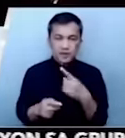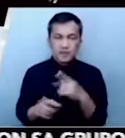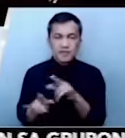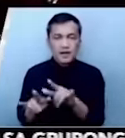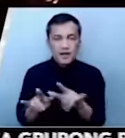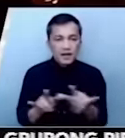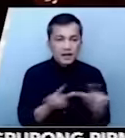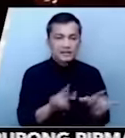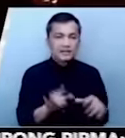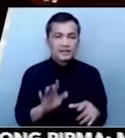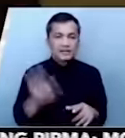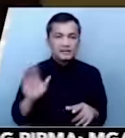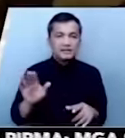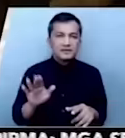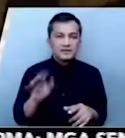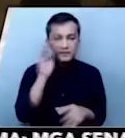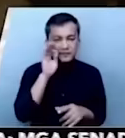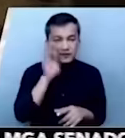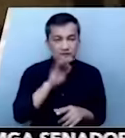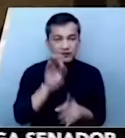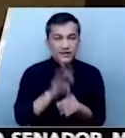kanilang Pilipino fans.